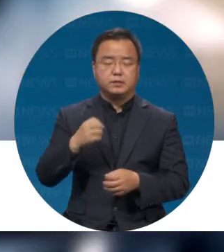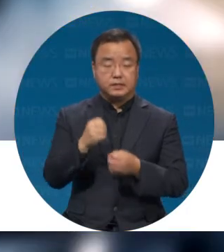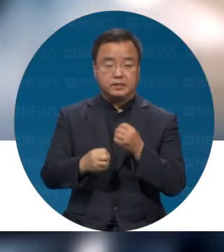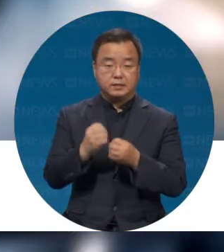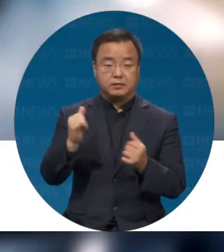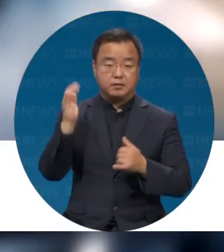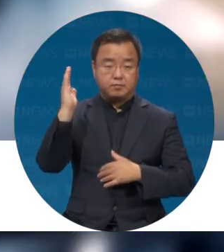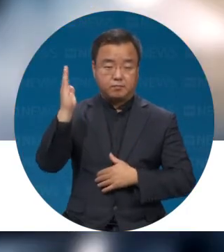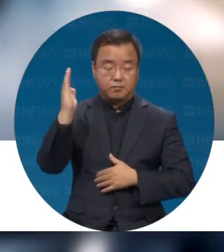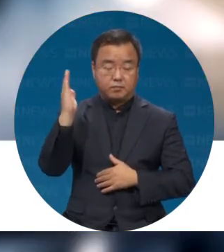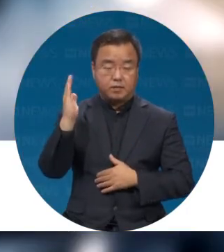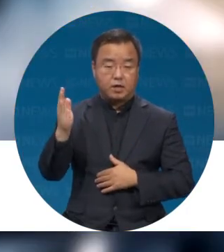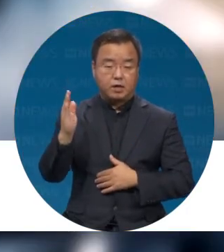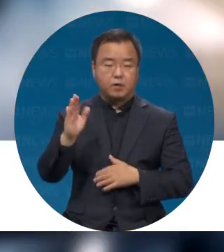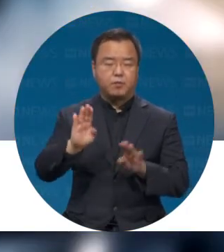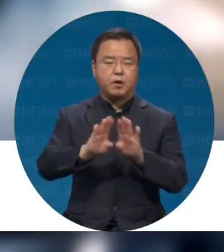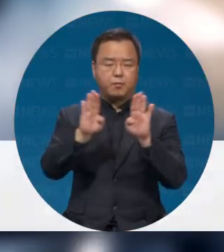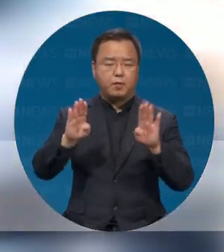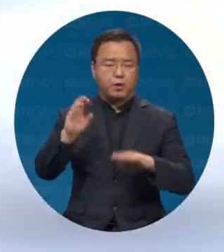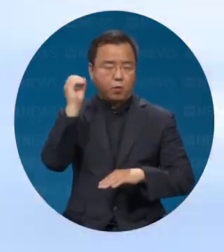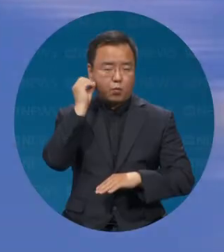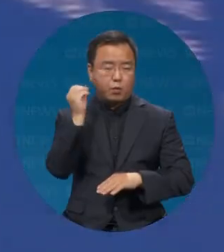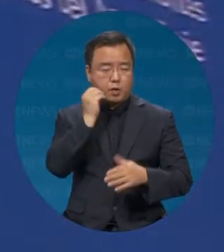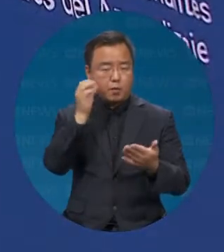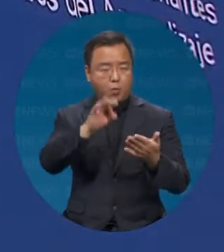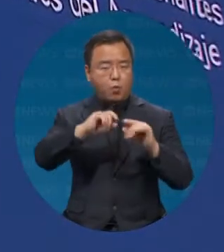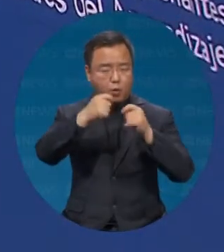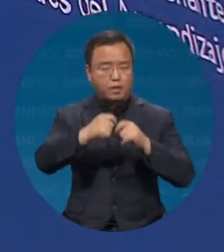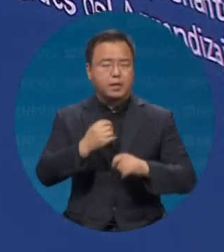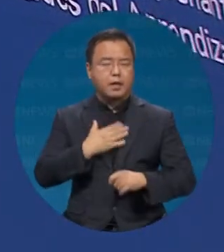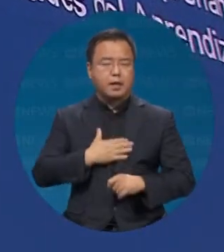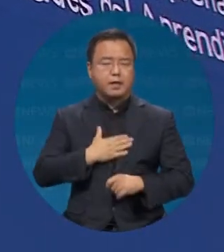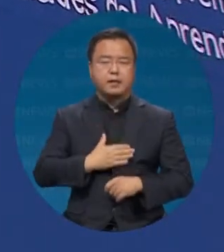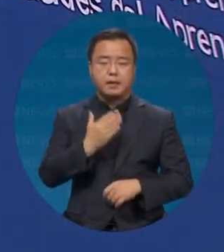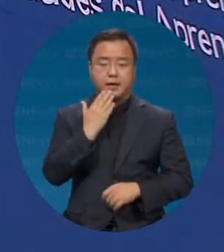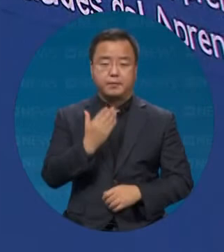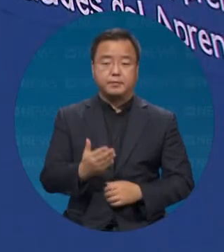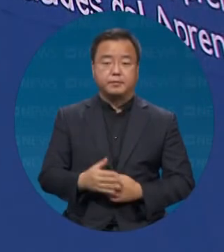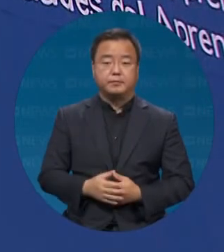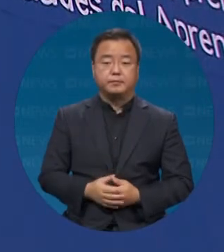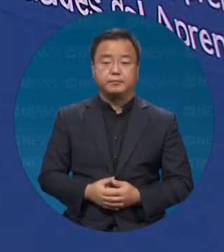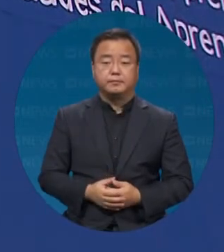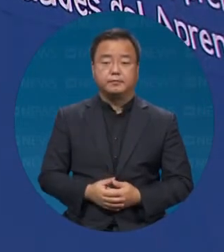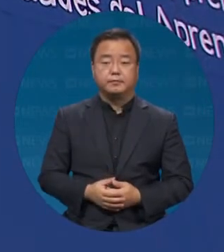자세한 일정은 박람회 홈페이지에서 확인할 수 있습니다. EBS 뉴스 송성환입니다.